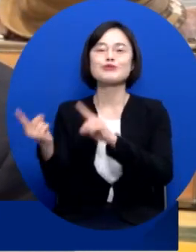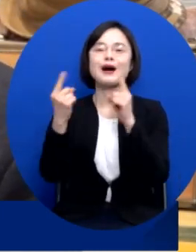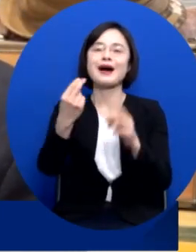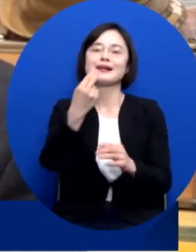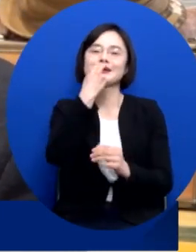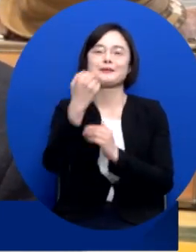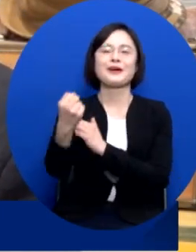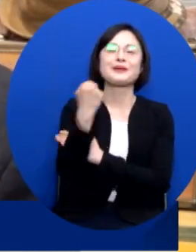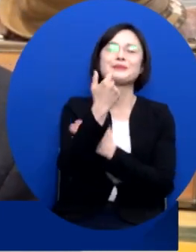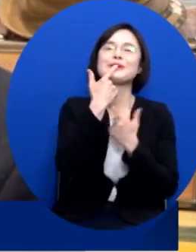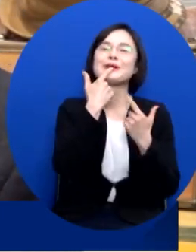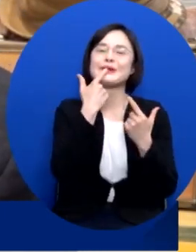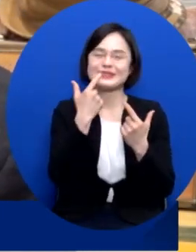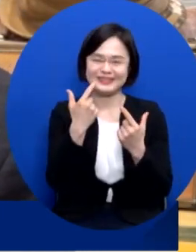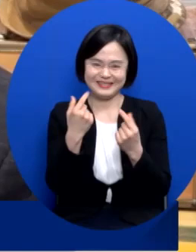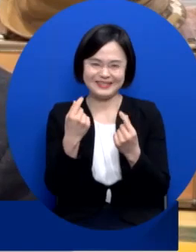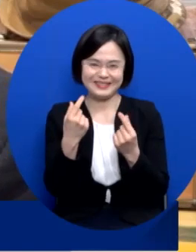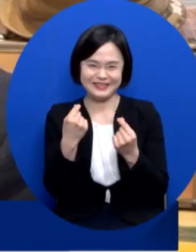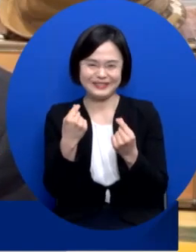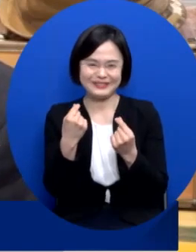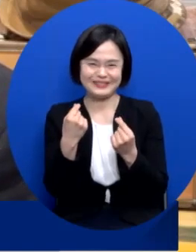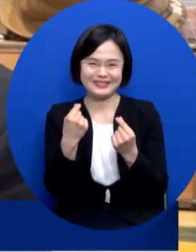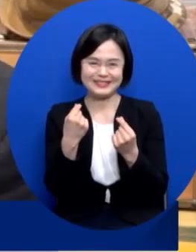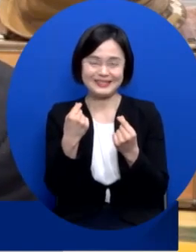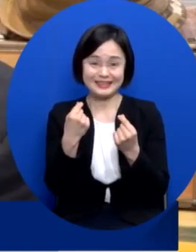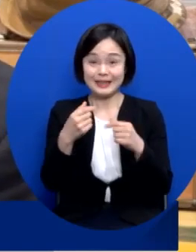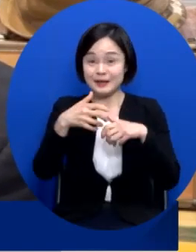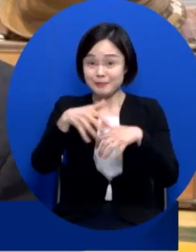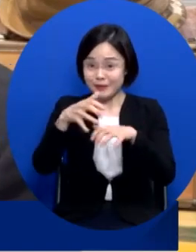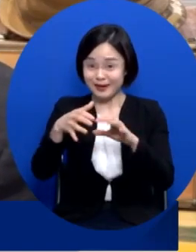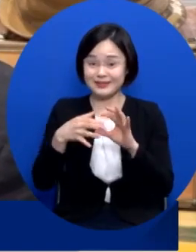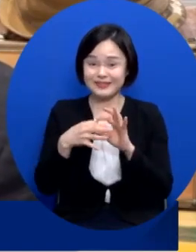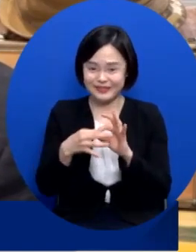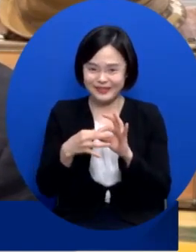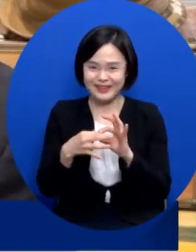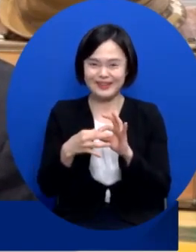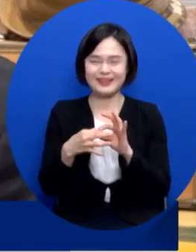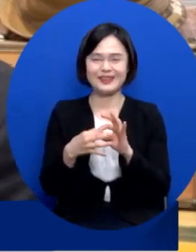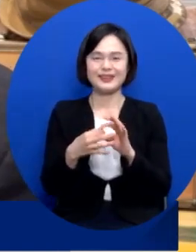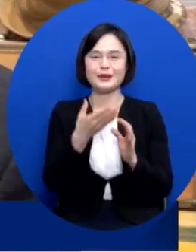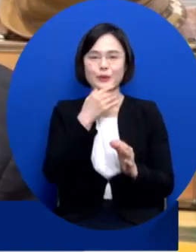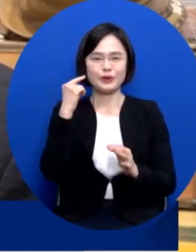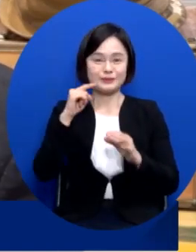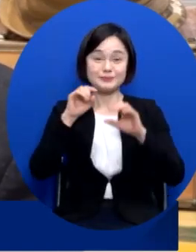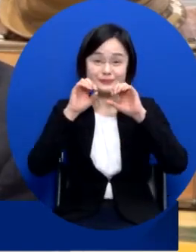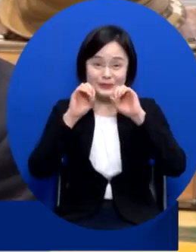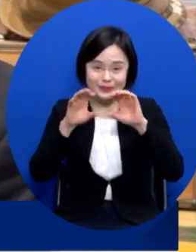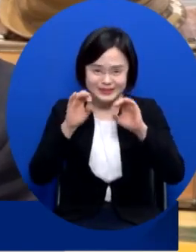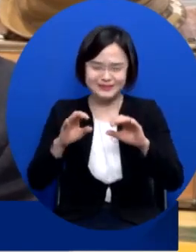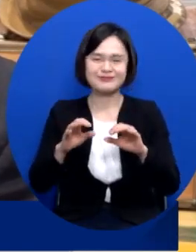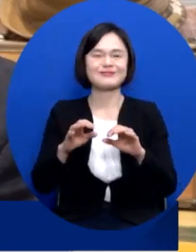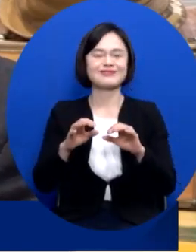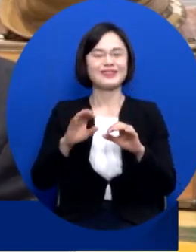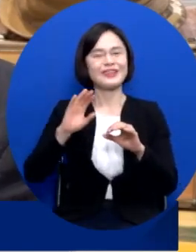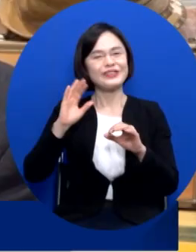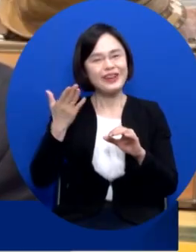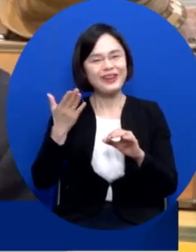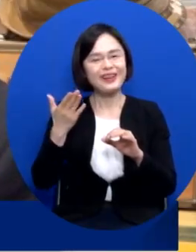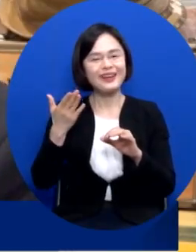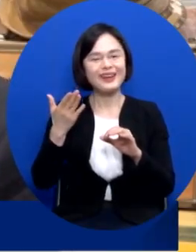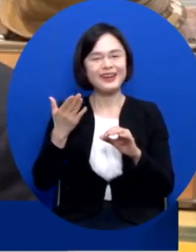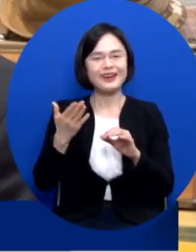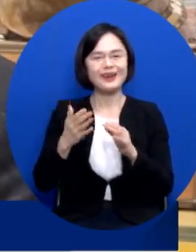생명이 이 트레이드를 통해서 전해지고 역사되고 많은 사람들이